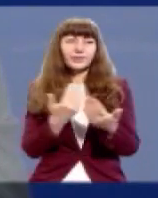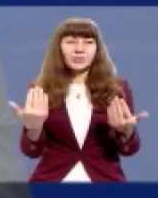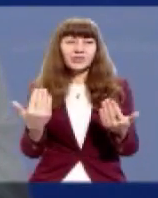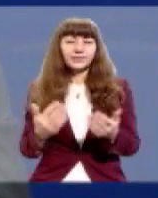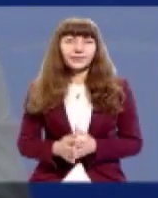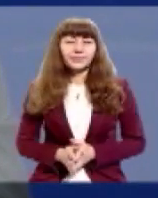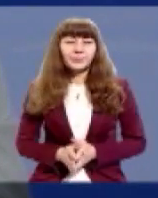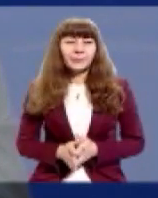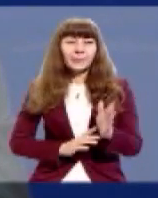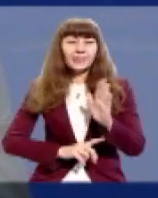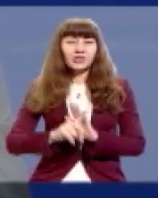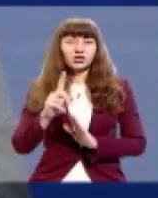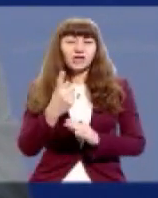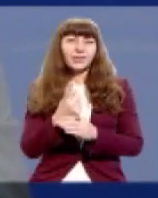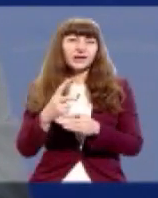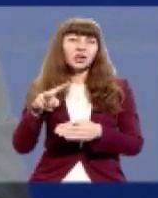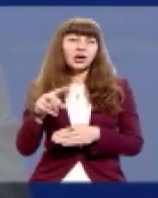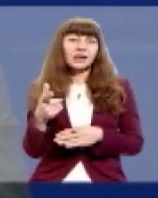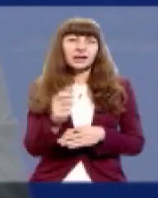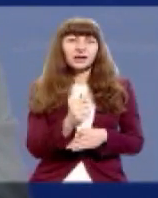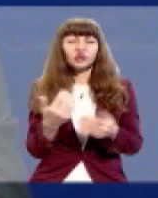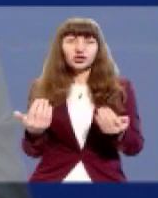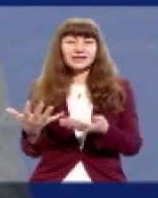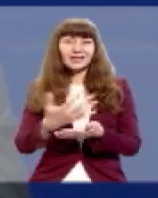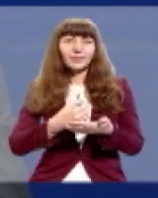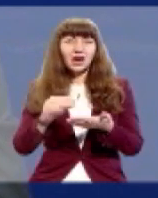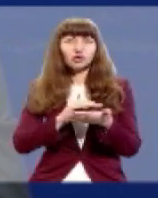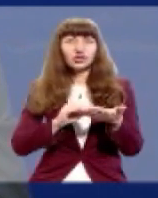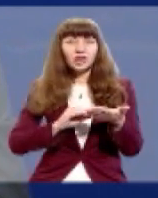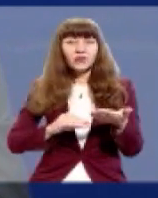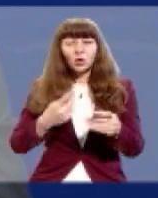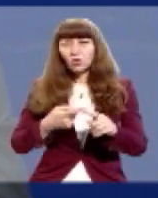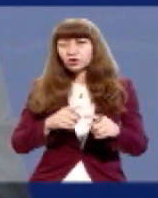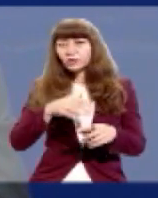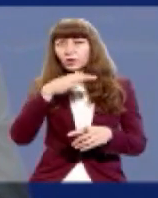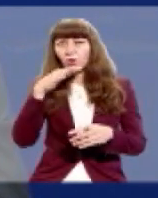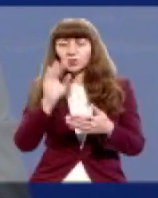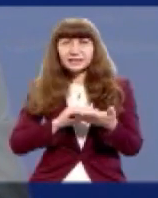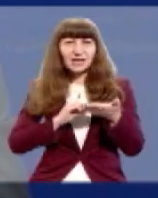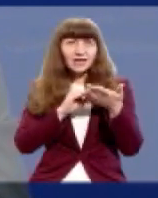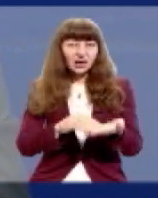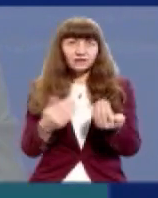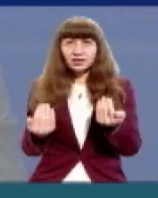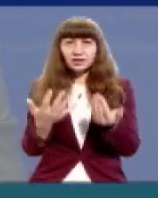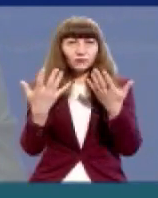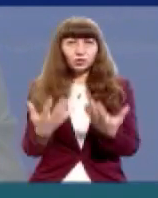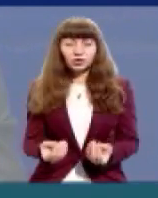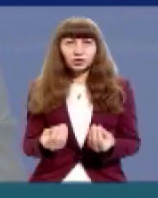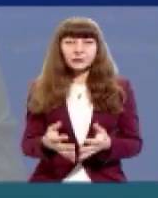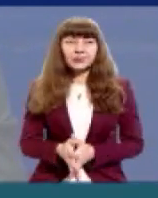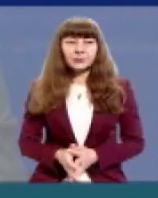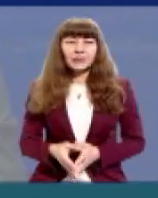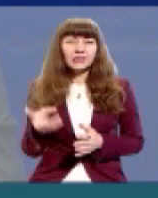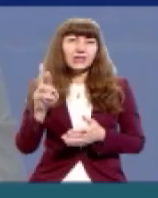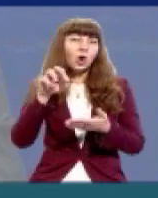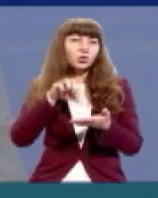запускаем данную лигу. Идет сбор заявок. Очень большое количество заявок на сегодняшний день поступает